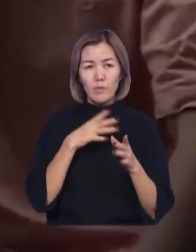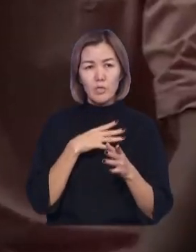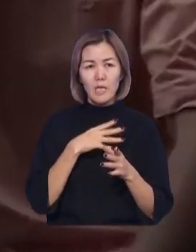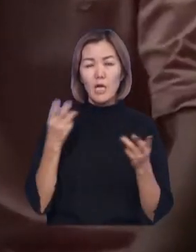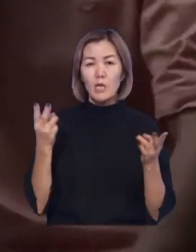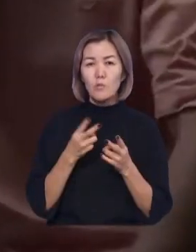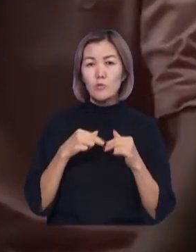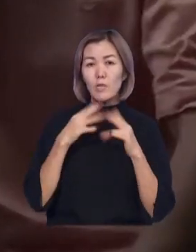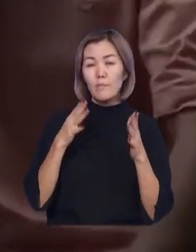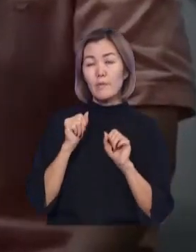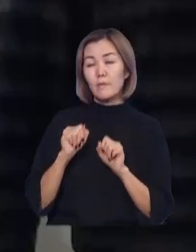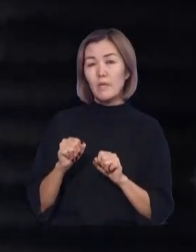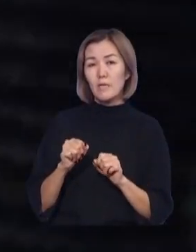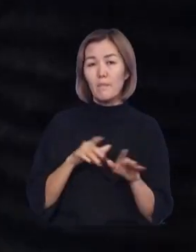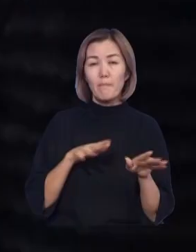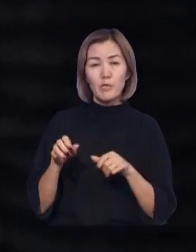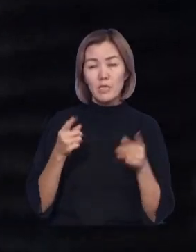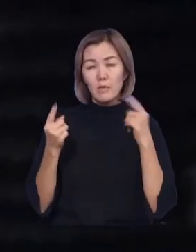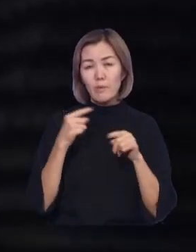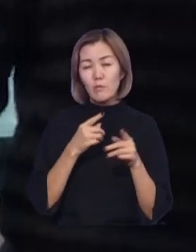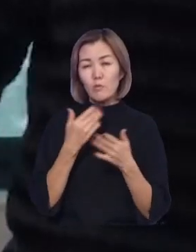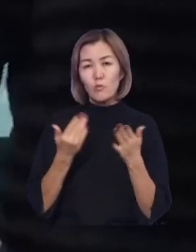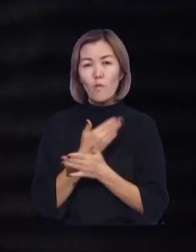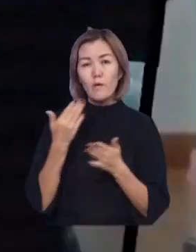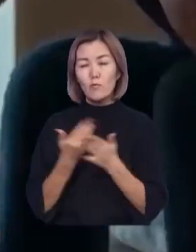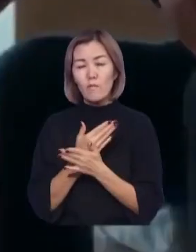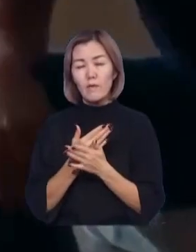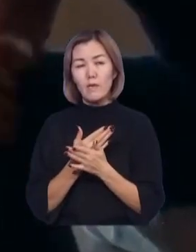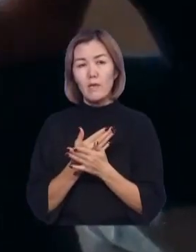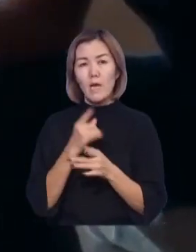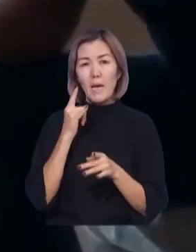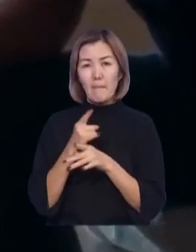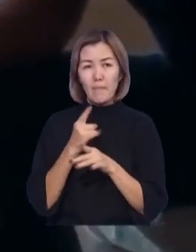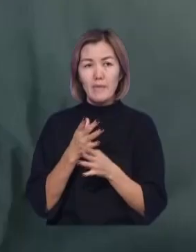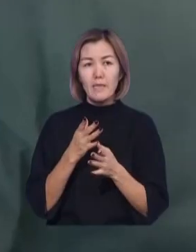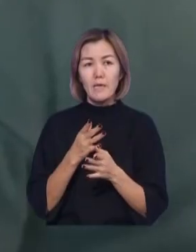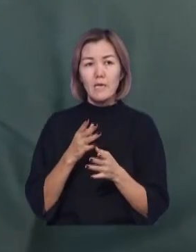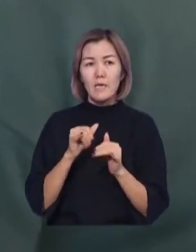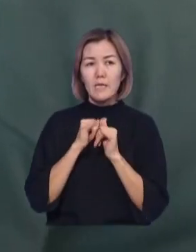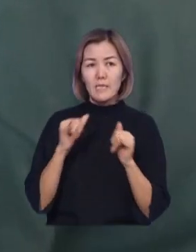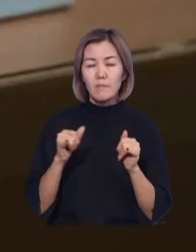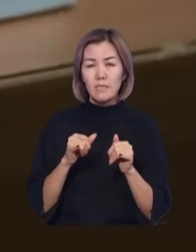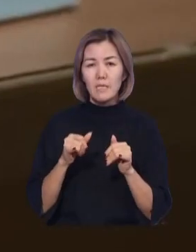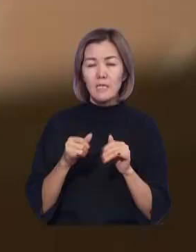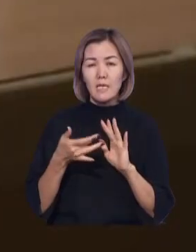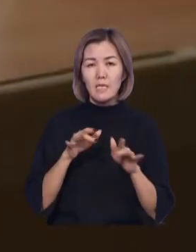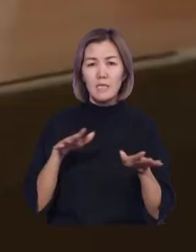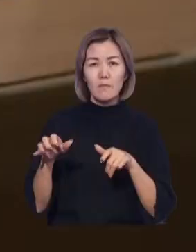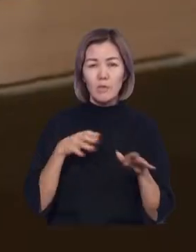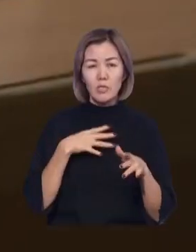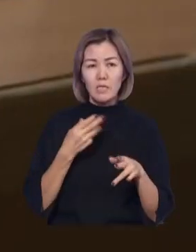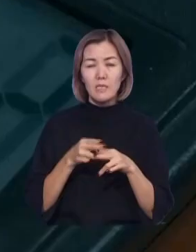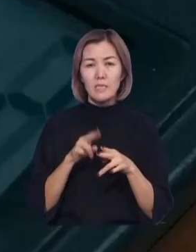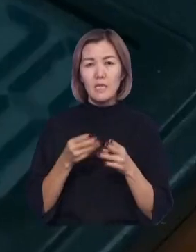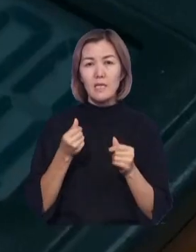что нужно быть осторожным мошенники придумывают всё новые и новые сценарий обмана ещё одна распространённая форма интернет-мошенничества -